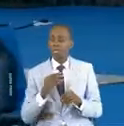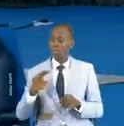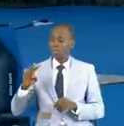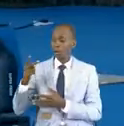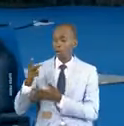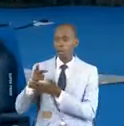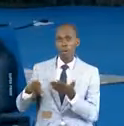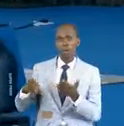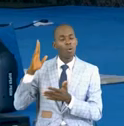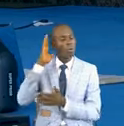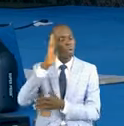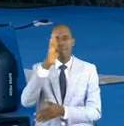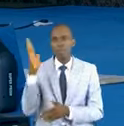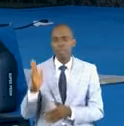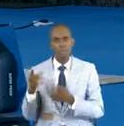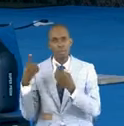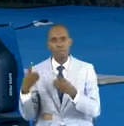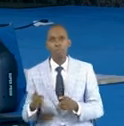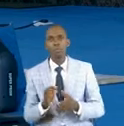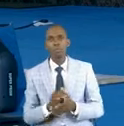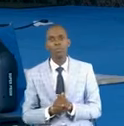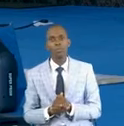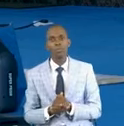agaghị ewekwa n'ọnọdụ n'ime ndụ anyị.